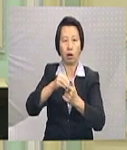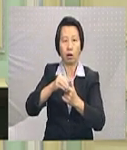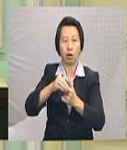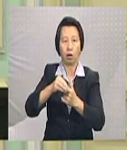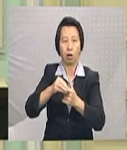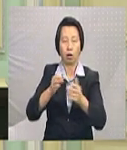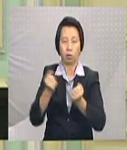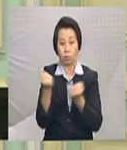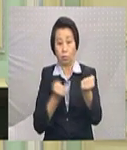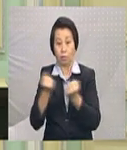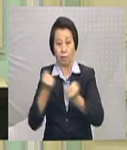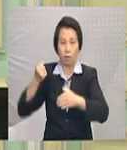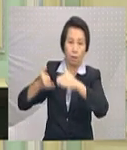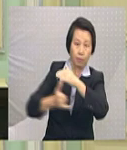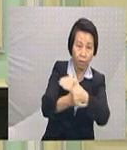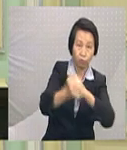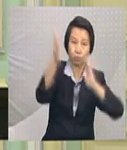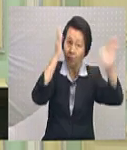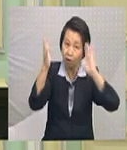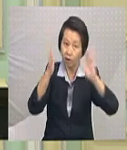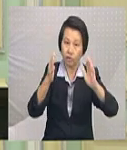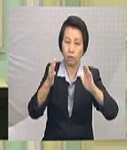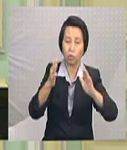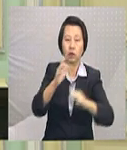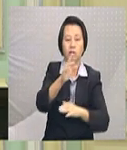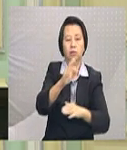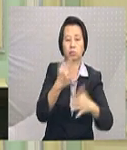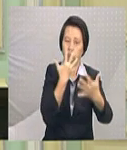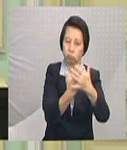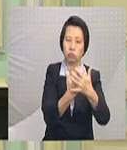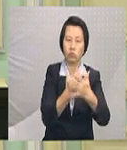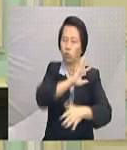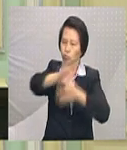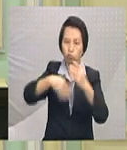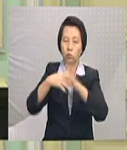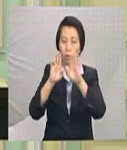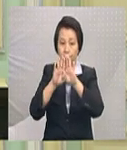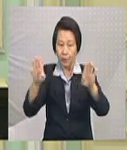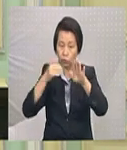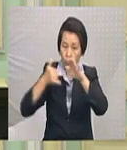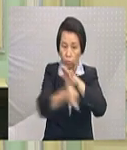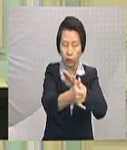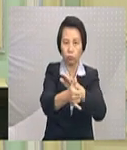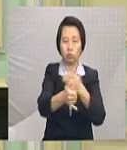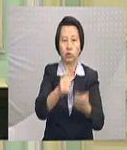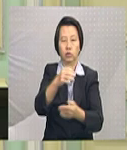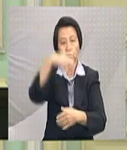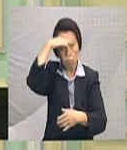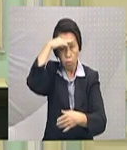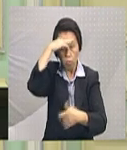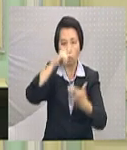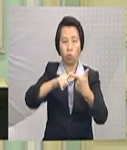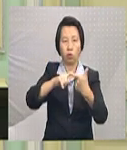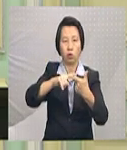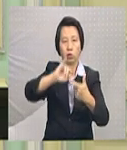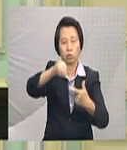darat sekalipun. Bukan saja di KLIA tetapi di semua pintu masuk. Termasuk di Johor Bahru,